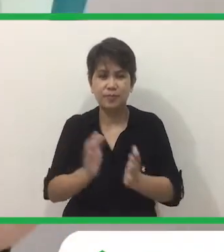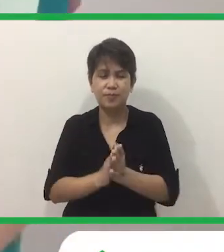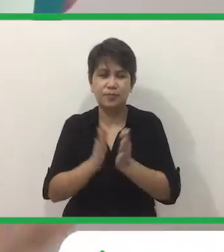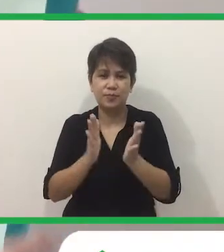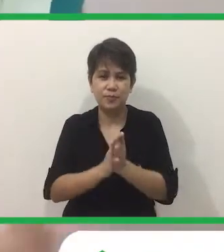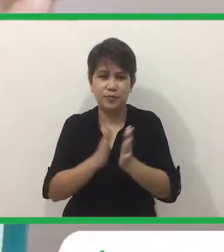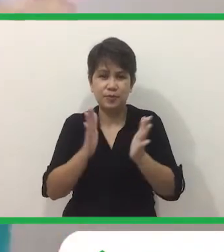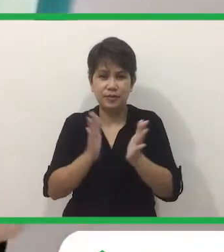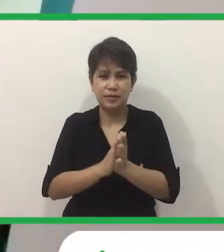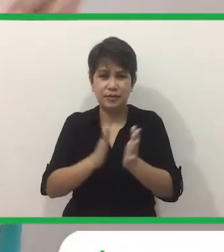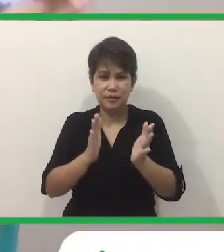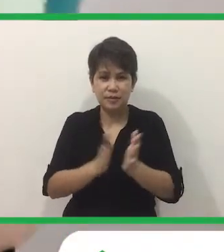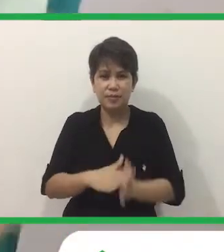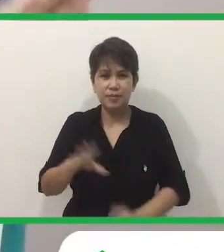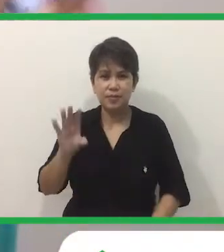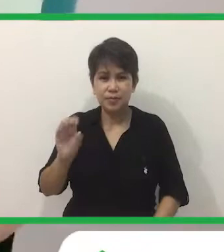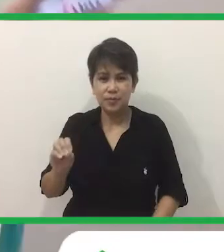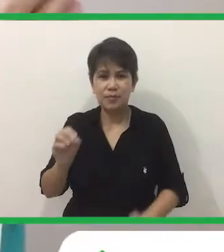O